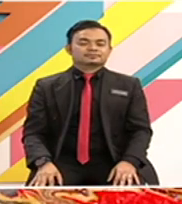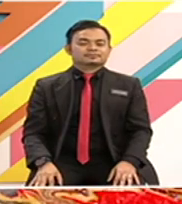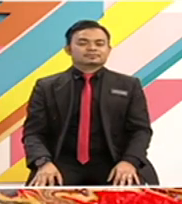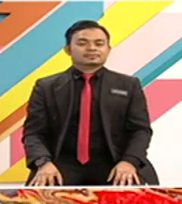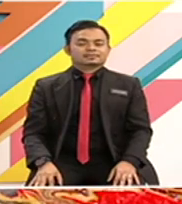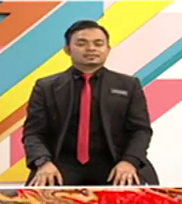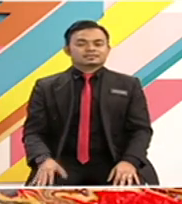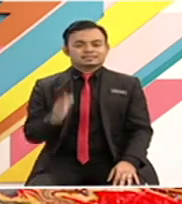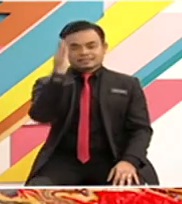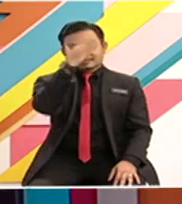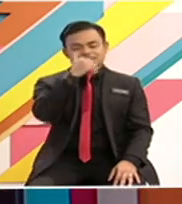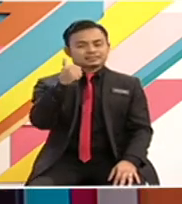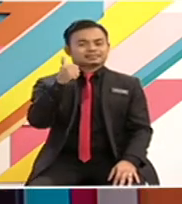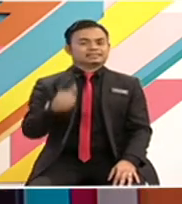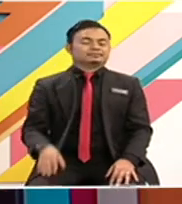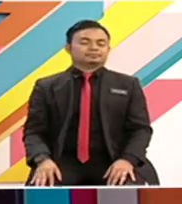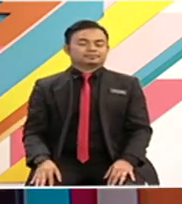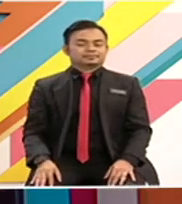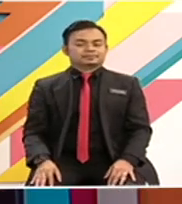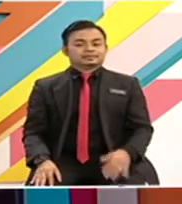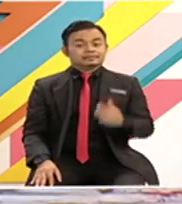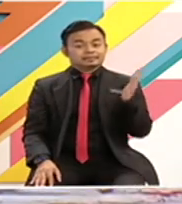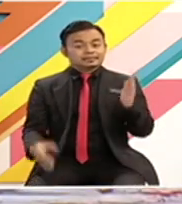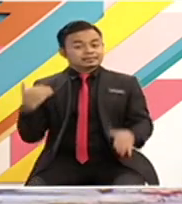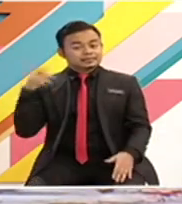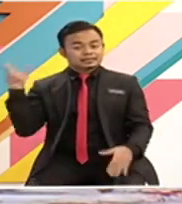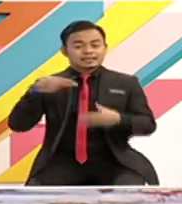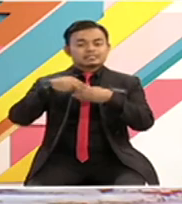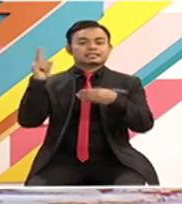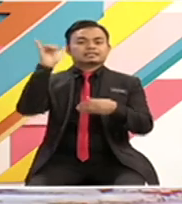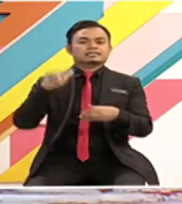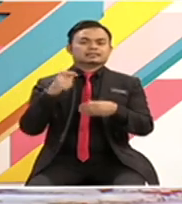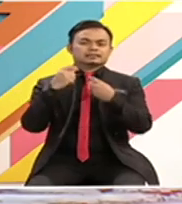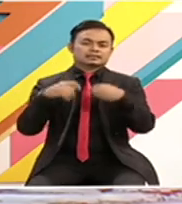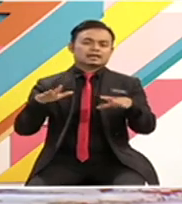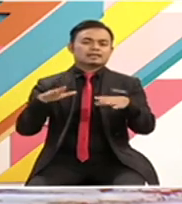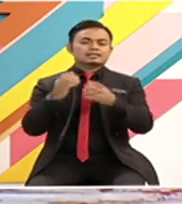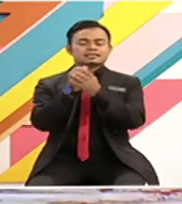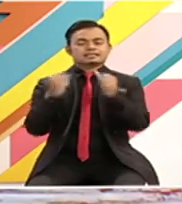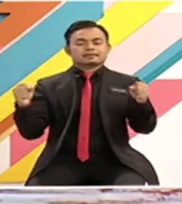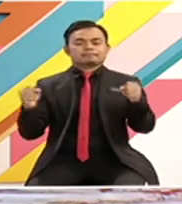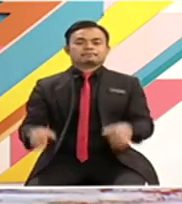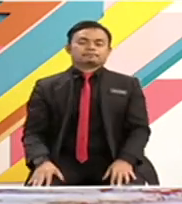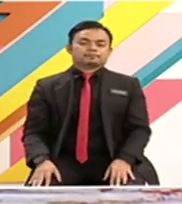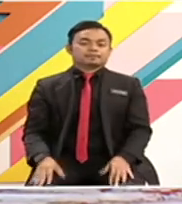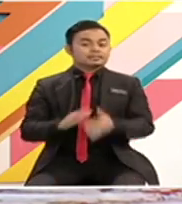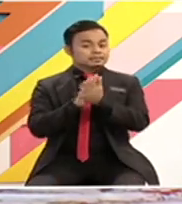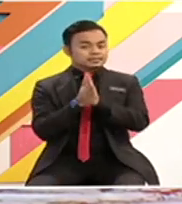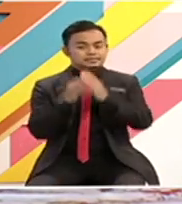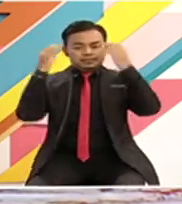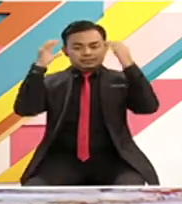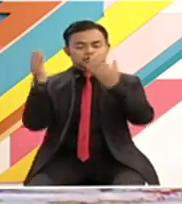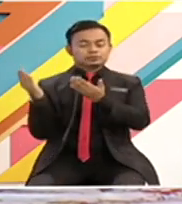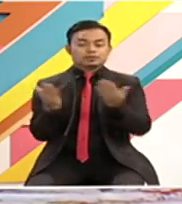v sedikit tentangnya ama disini adalah hasil yang telah siap yang kita buat tadi belum kering jadi ini sih bau Ya udah kering Anda siap